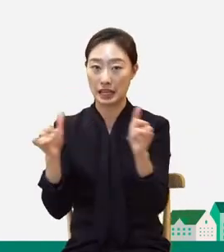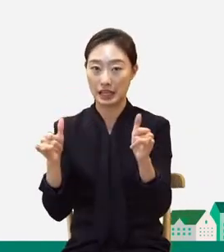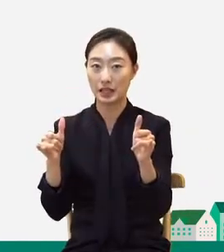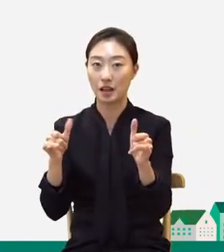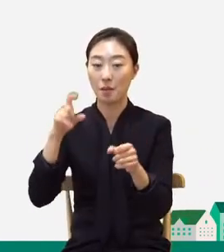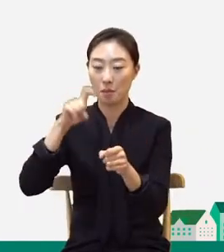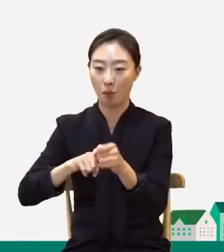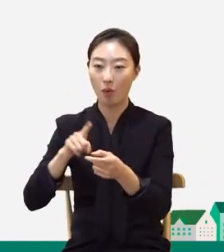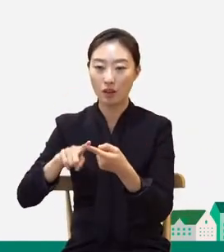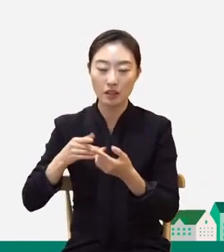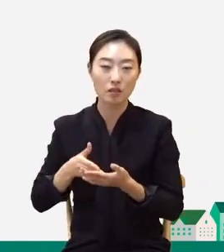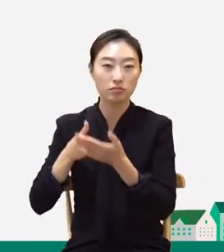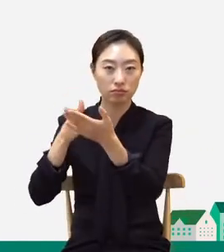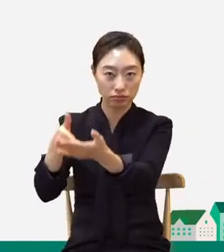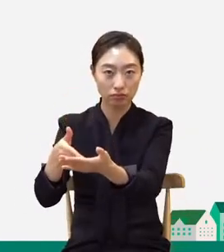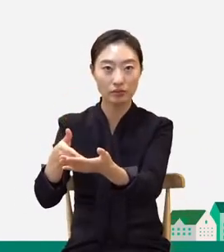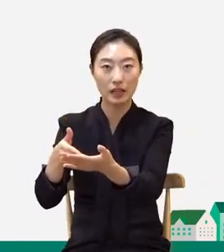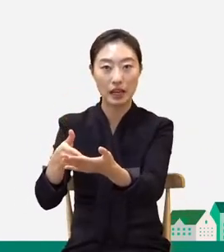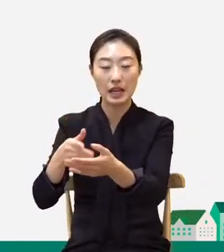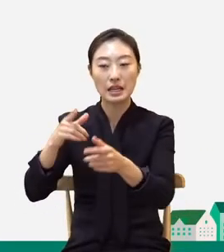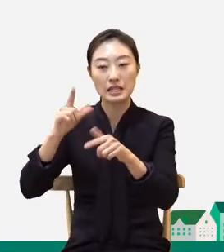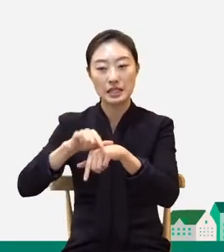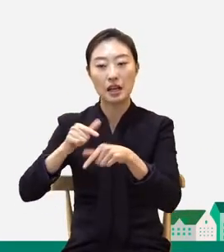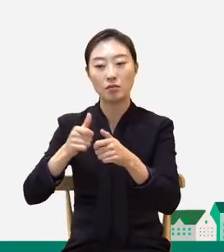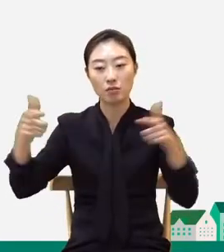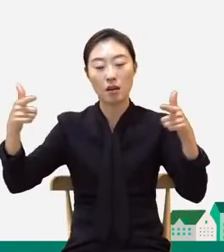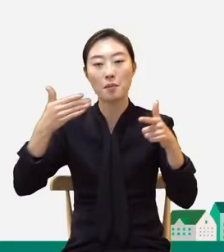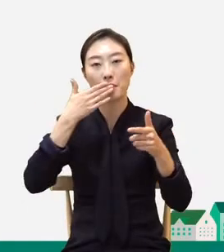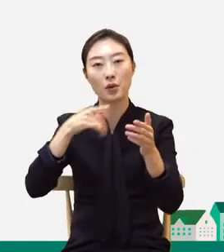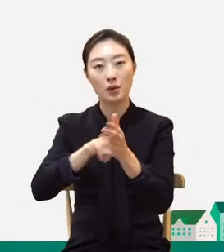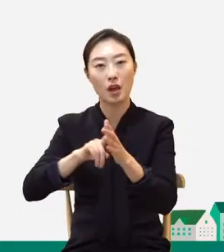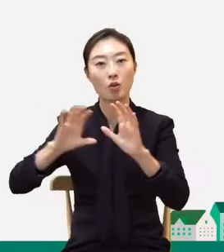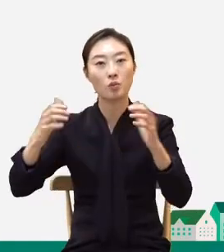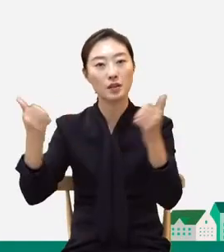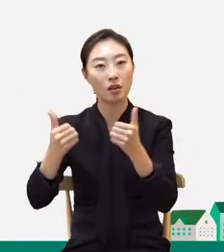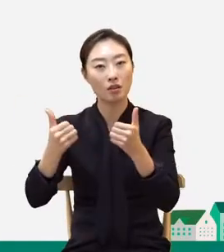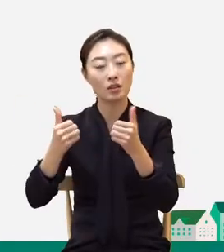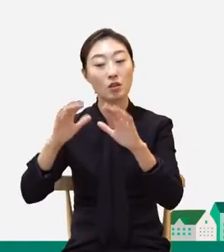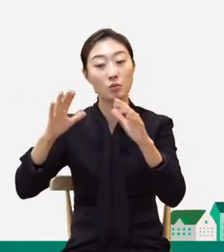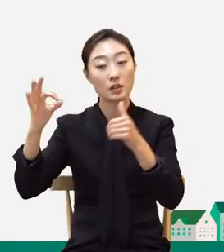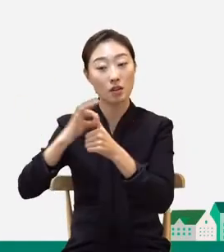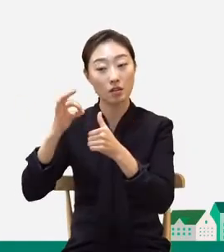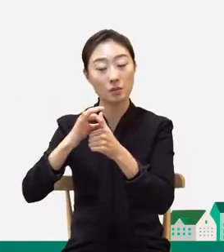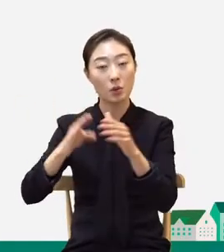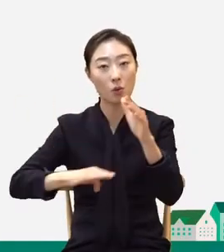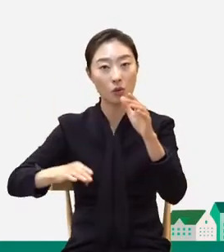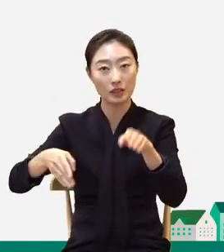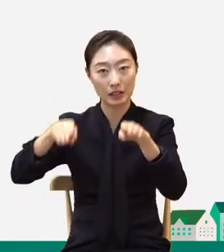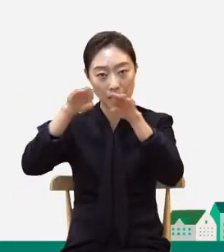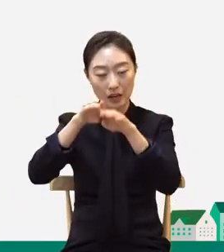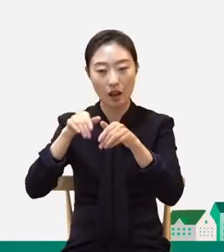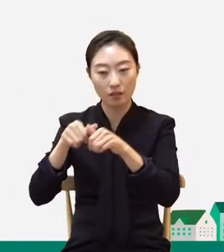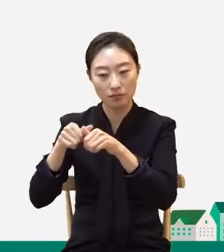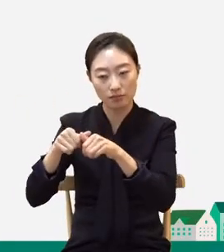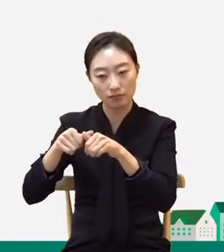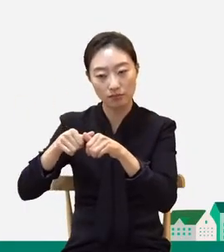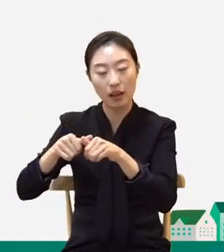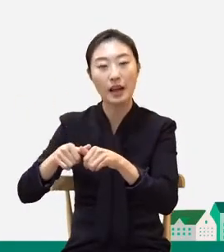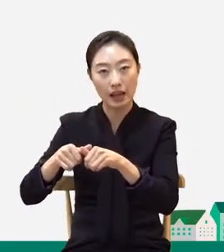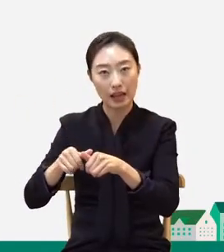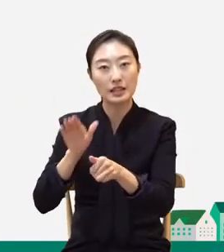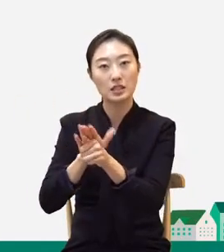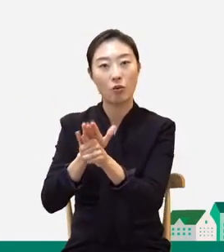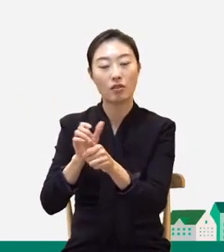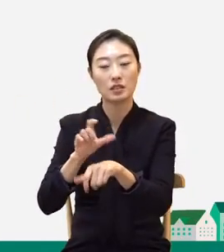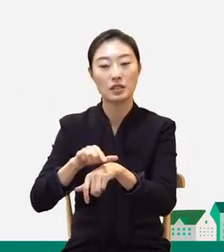있도록 여러 차례 국민연금공단이나 대구시 등과 같이 면담을 하면서 지원을 하는 과정들에 있었고요.